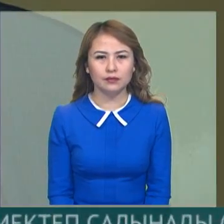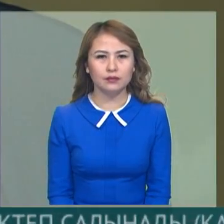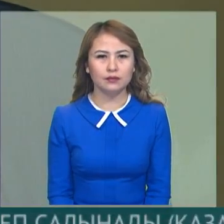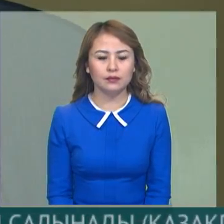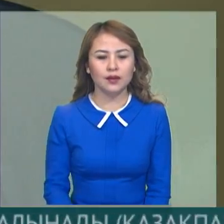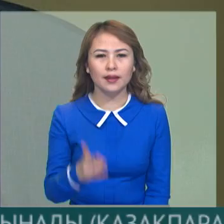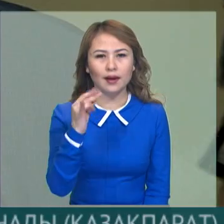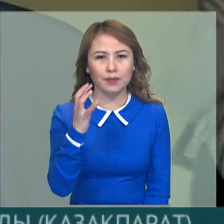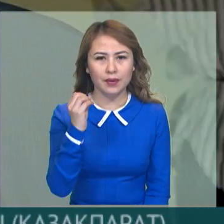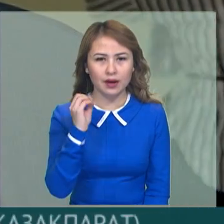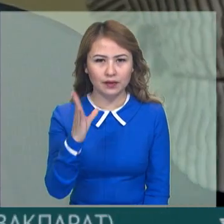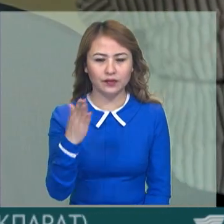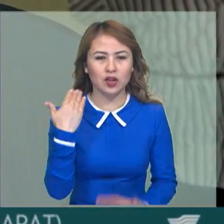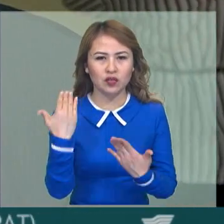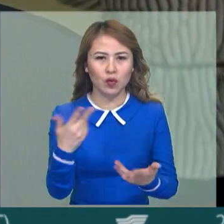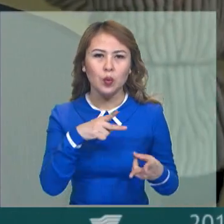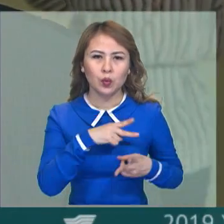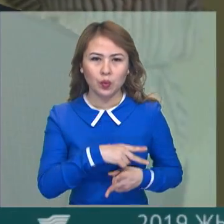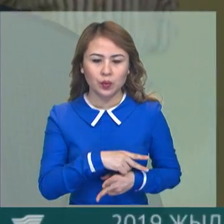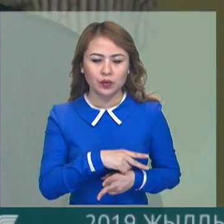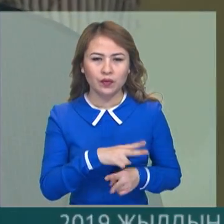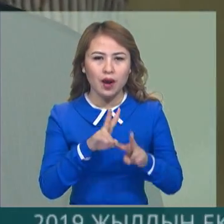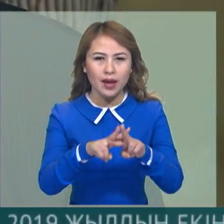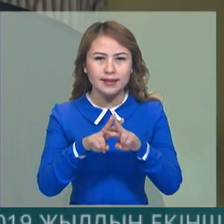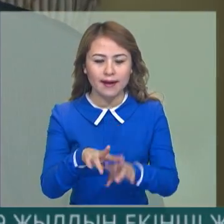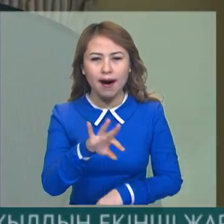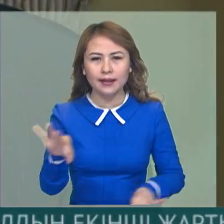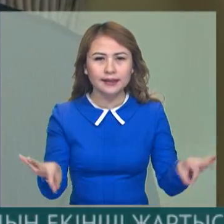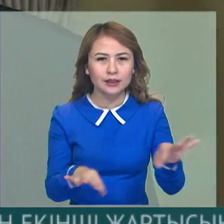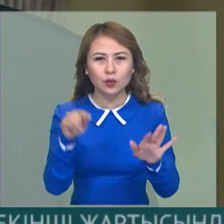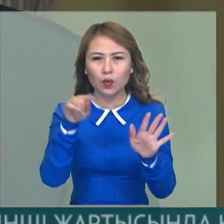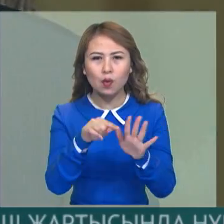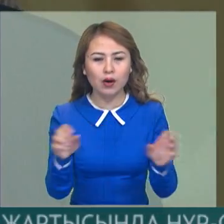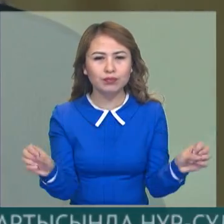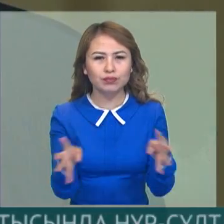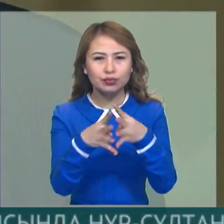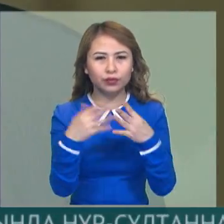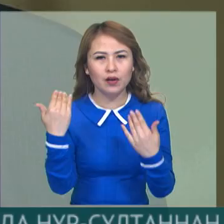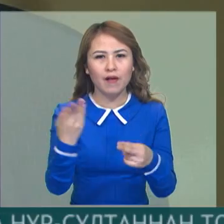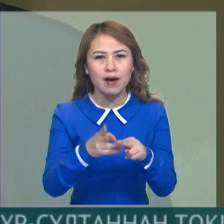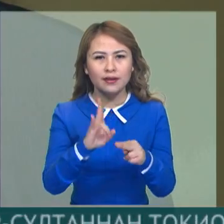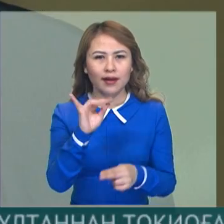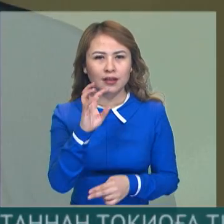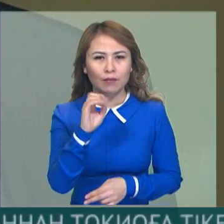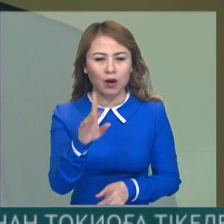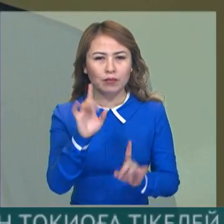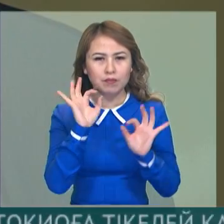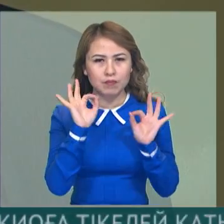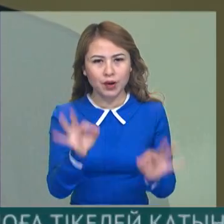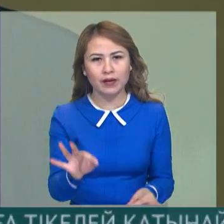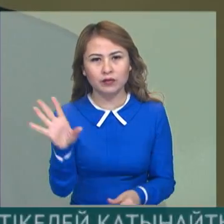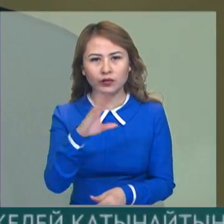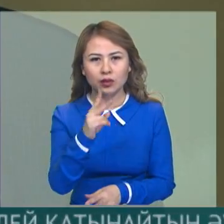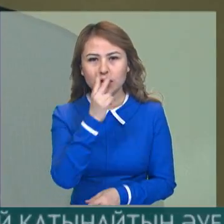Назарбаев там его трудов. Астананың архитектурасында елбасының қолтаңбасы ерекше. Ол әрбір ғимараттың жобасына